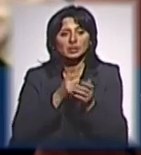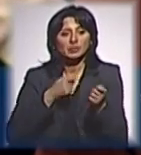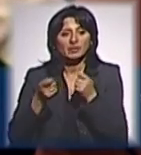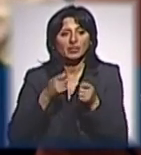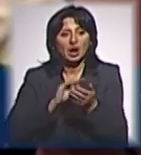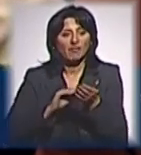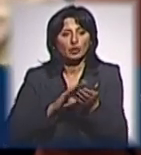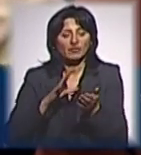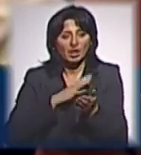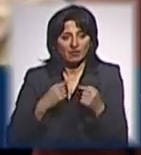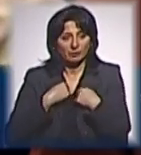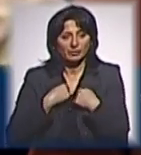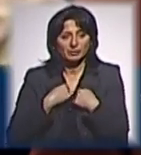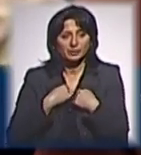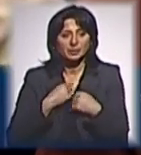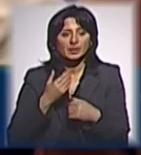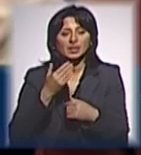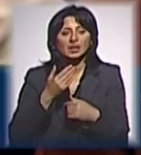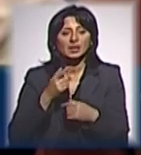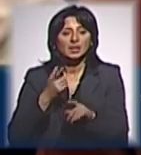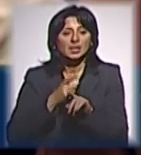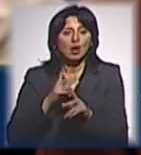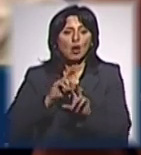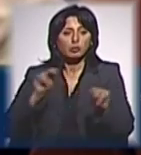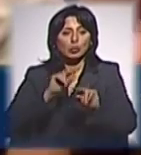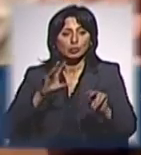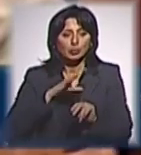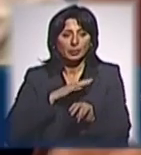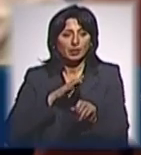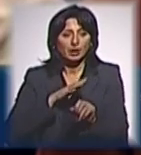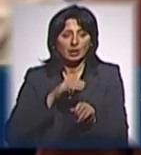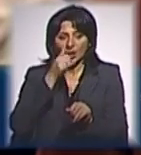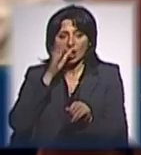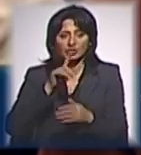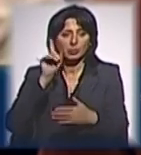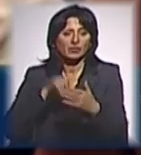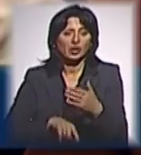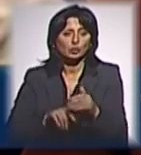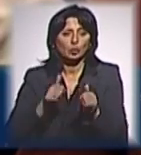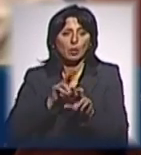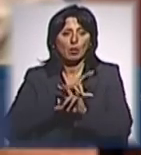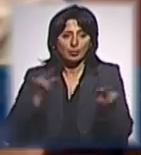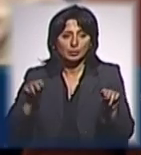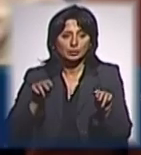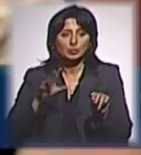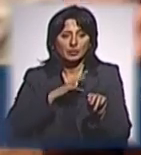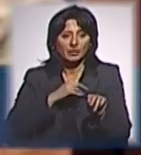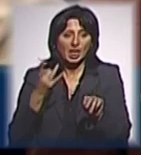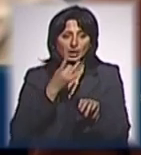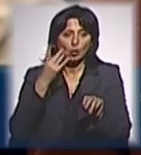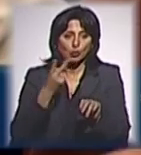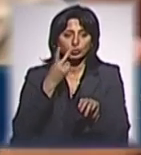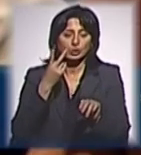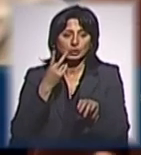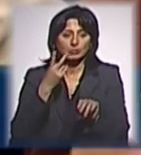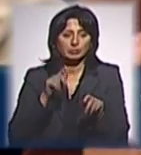თავის ავტორი. ასე რომ მათ ძალიან ბევრი დაპირება გასცეს, მაგრამ არ შეიძლება ენდო იმ ადამიანებს, რომლებმაც დაპირება გასცეს ერთხელ